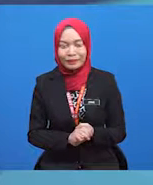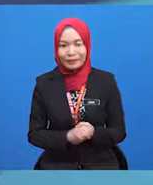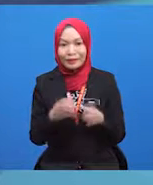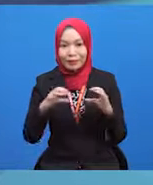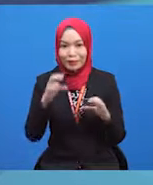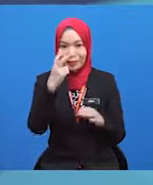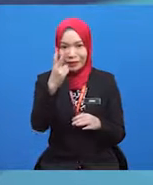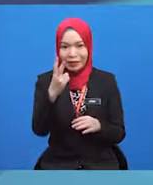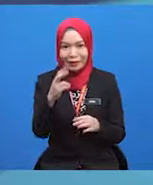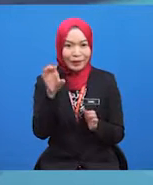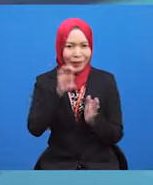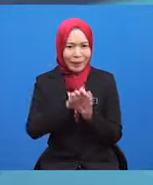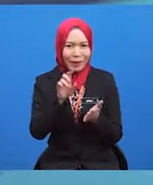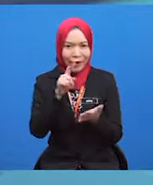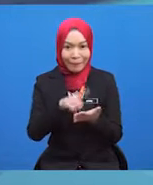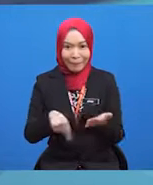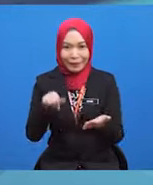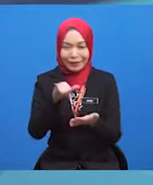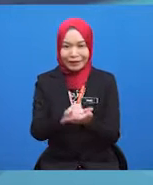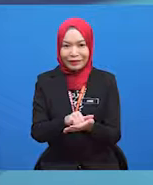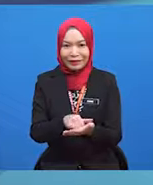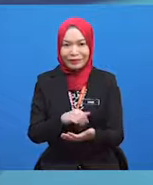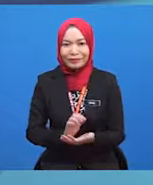Cuba lihat, ini gambar apa ya murid-murid?